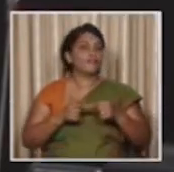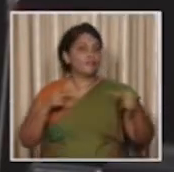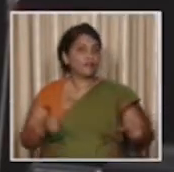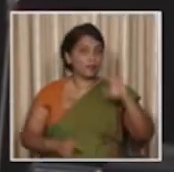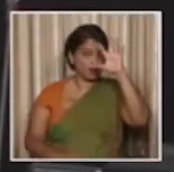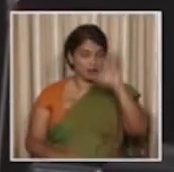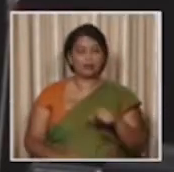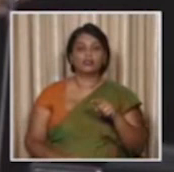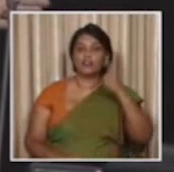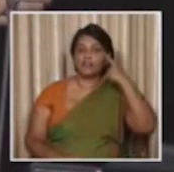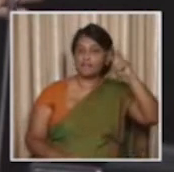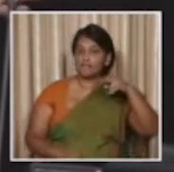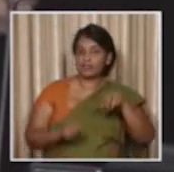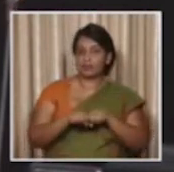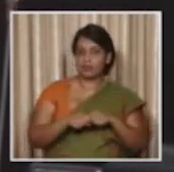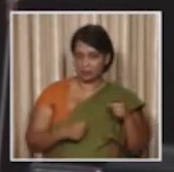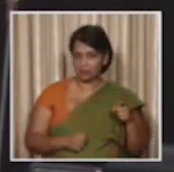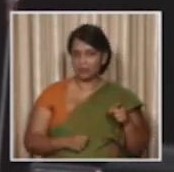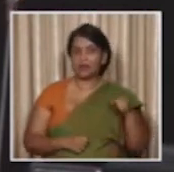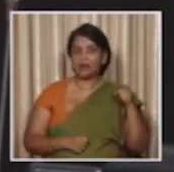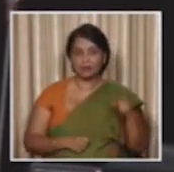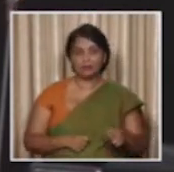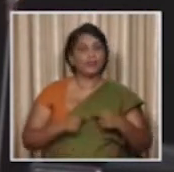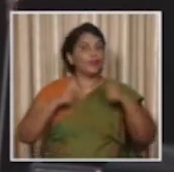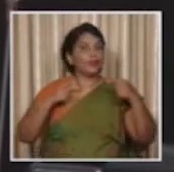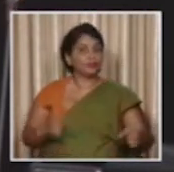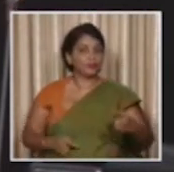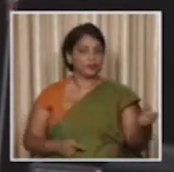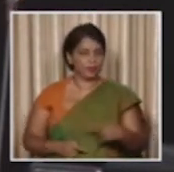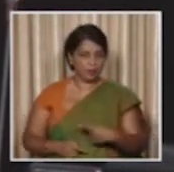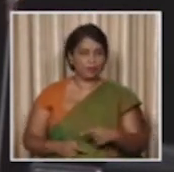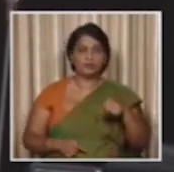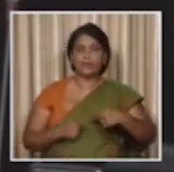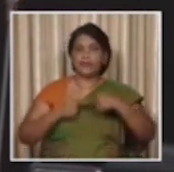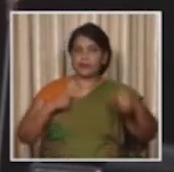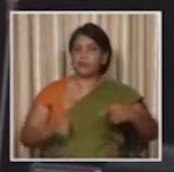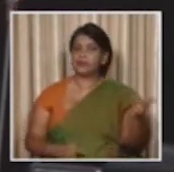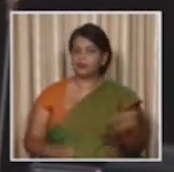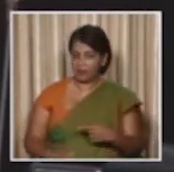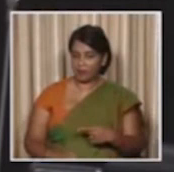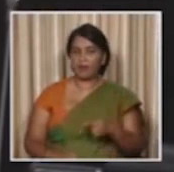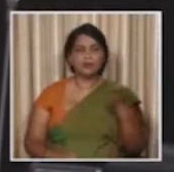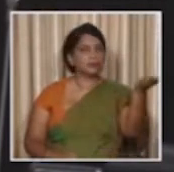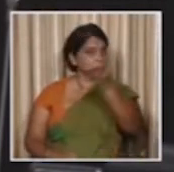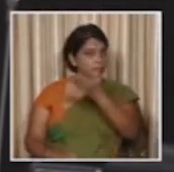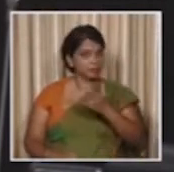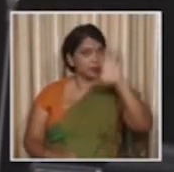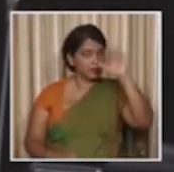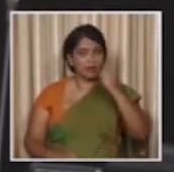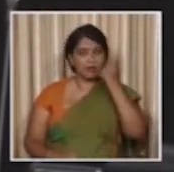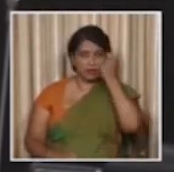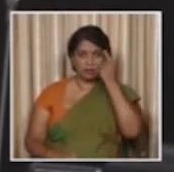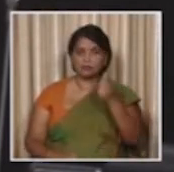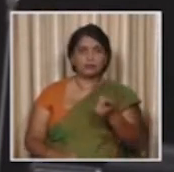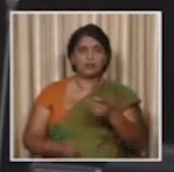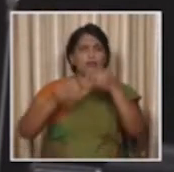ගෙනාපු විශ්වාසභංග යෝජනාවක්. මේක අද විපක්ෂයේ දවස. අද විපක්ෂයේ දවස. තමුන්නාන්සලා ගෙන අපි යෝජනා